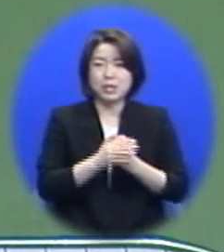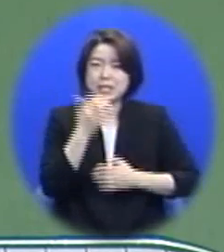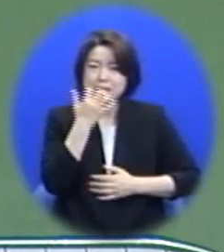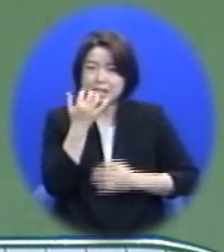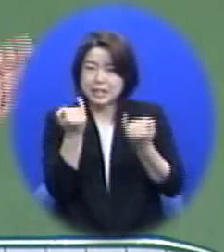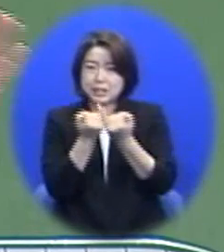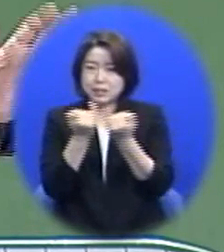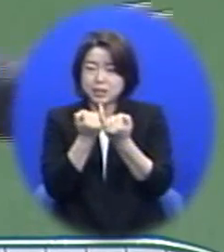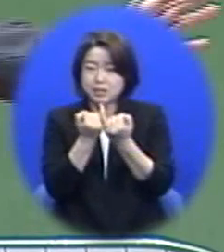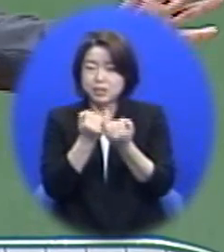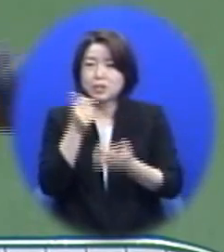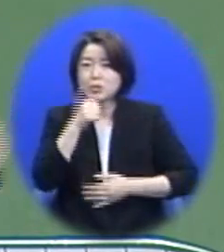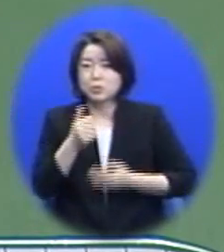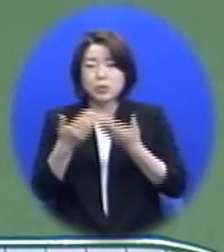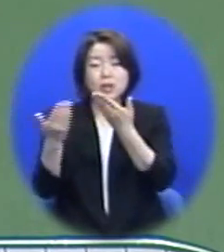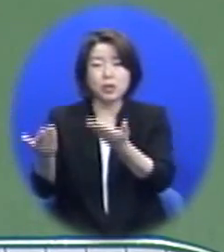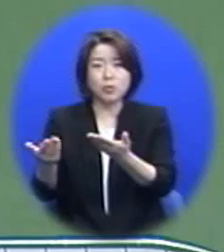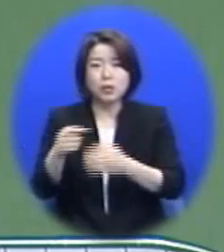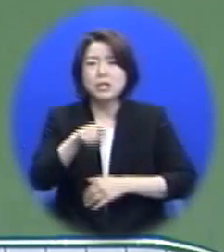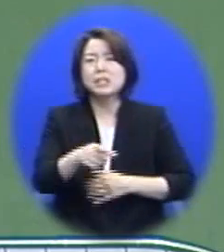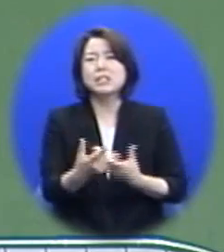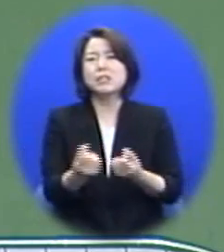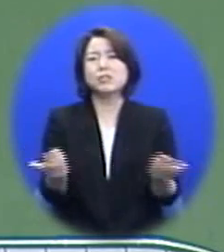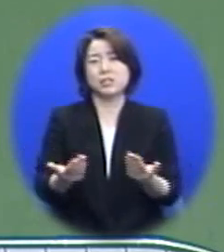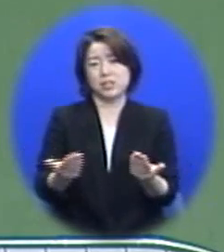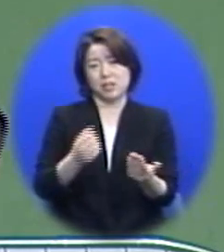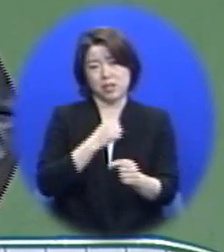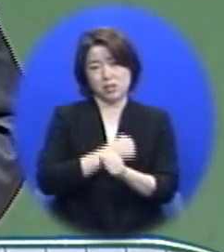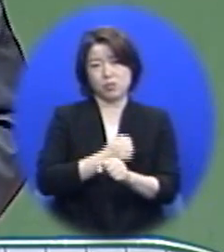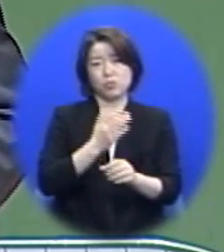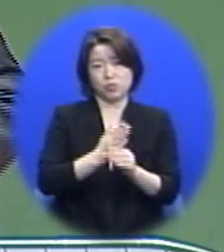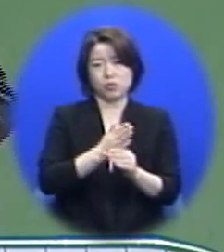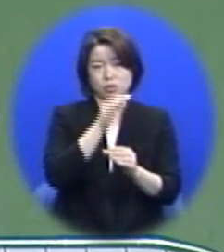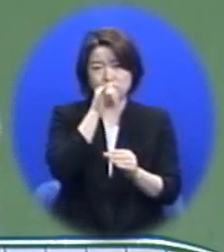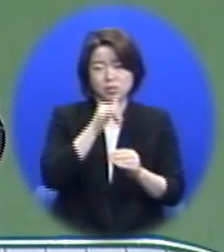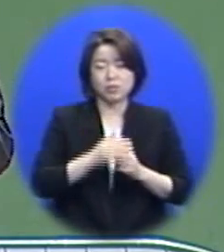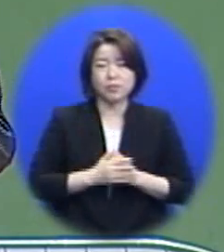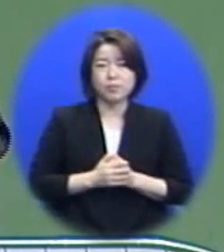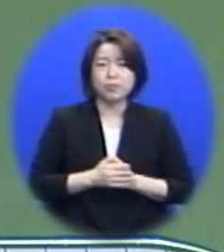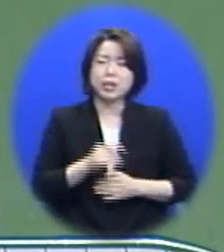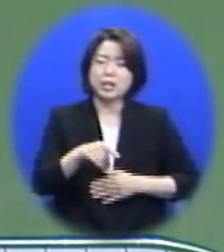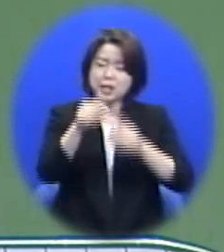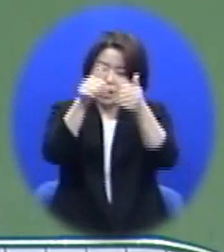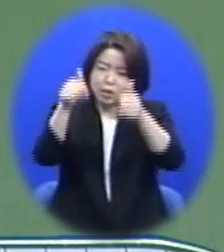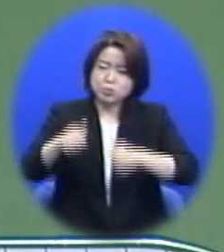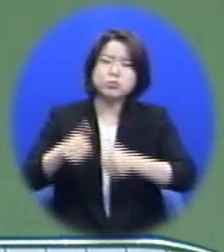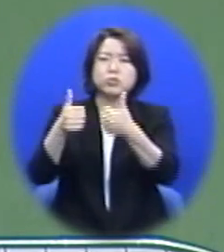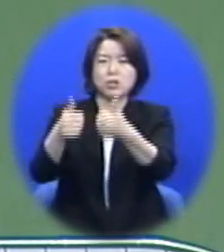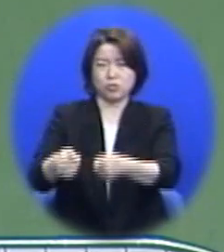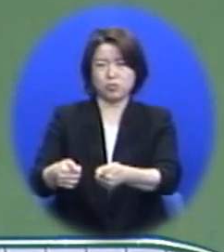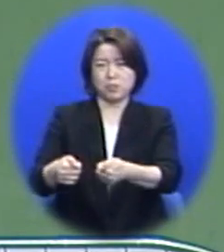소개하고 그런 일을 하고 있는 거예요 여러분 이것이 우상숭배인가